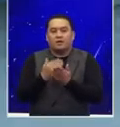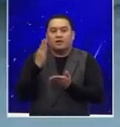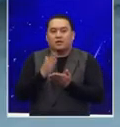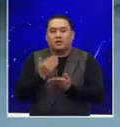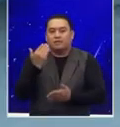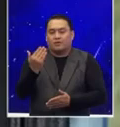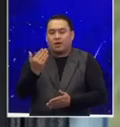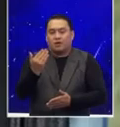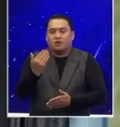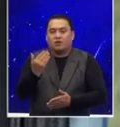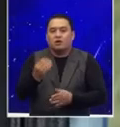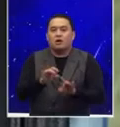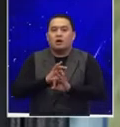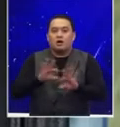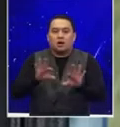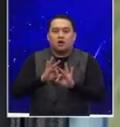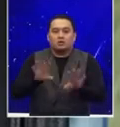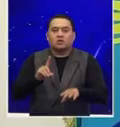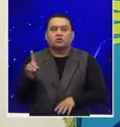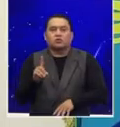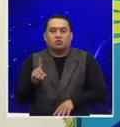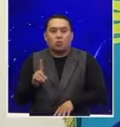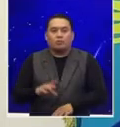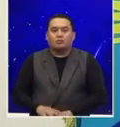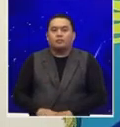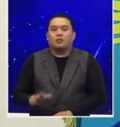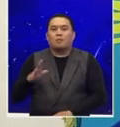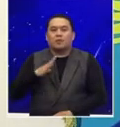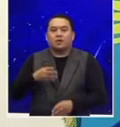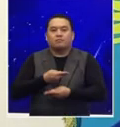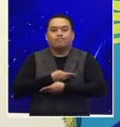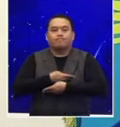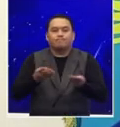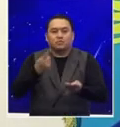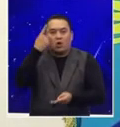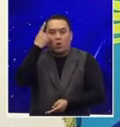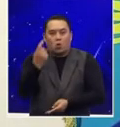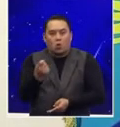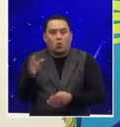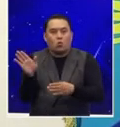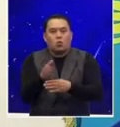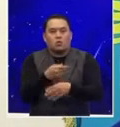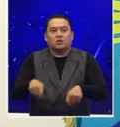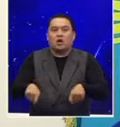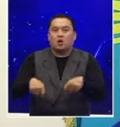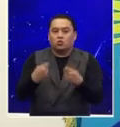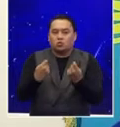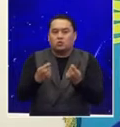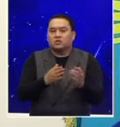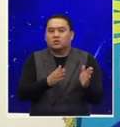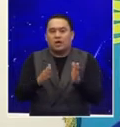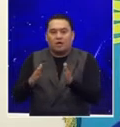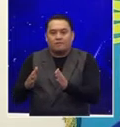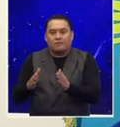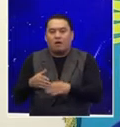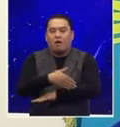их стороне. О чем и пояснили в антимонопольной службе. Было дано предписание о незамедлительном устранении нарушения законодательства СИС монополии